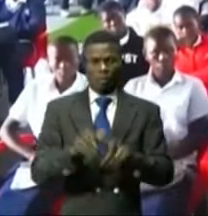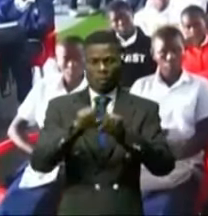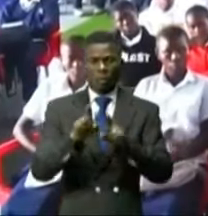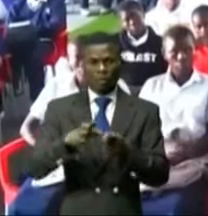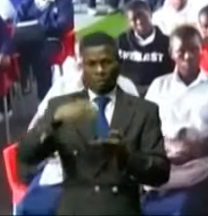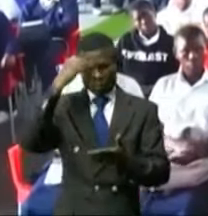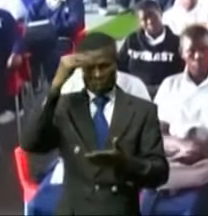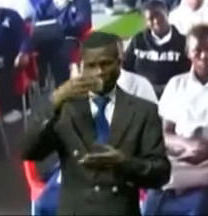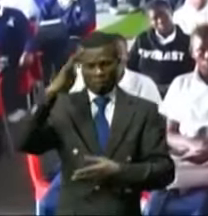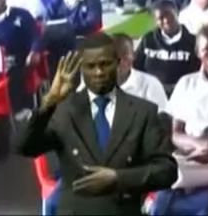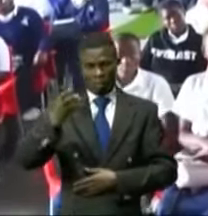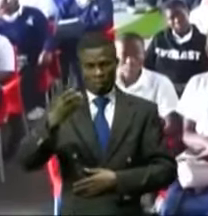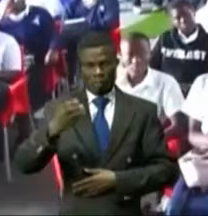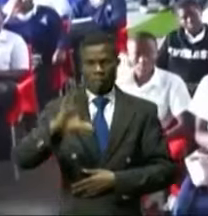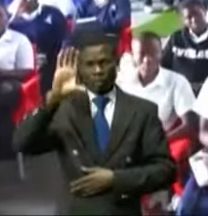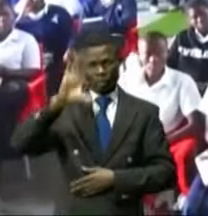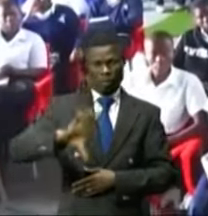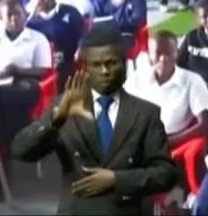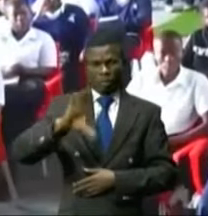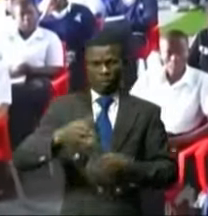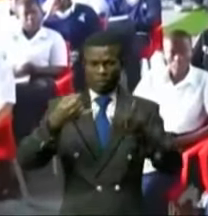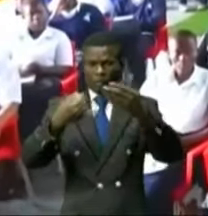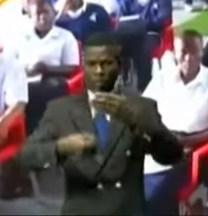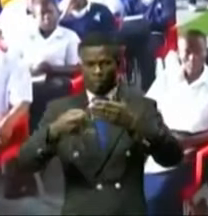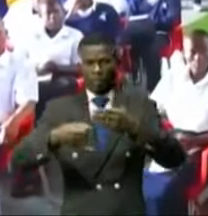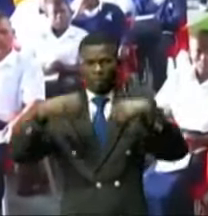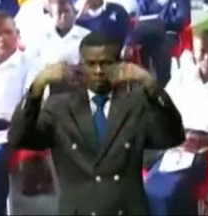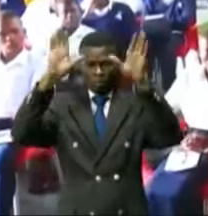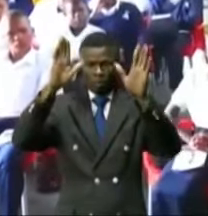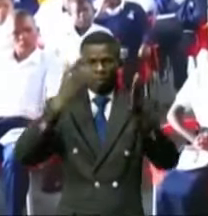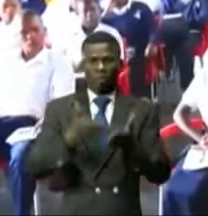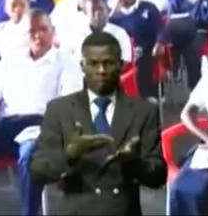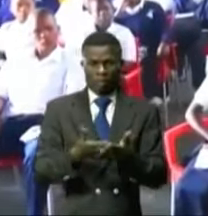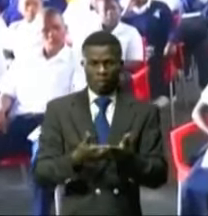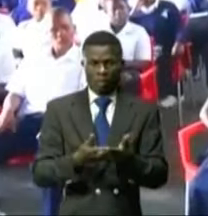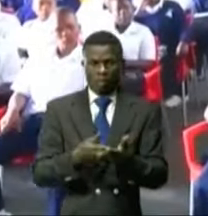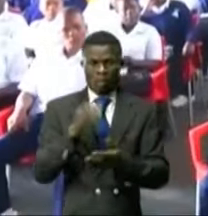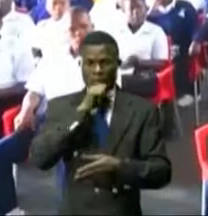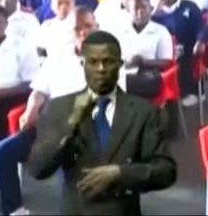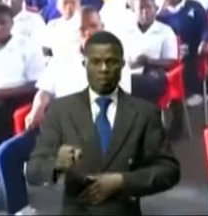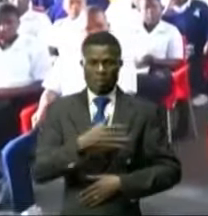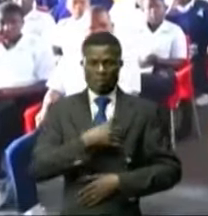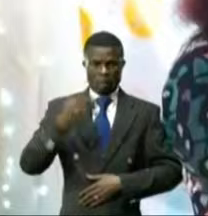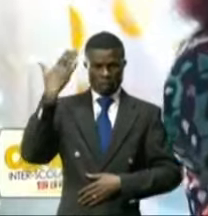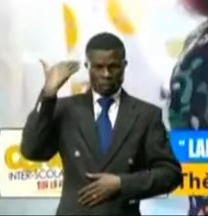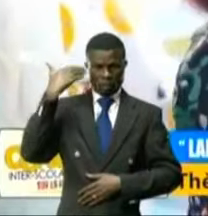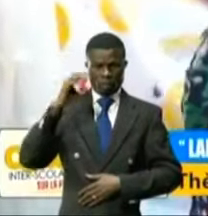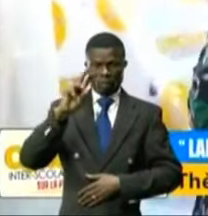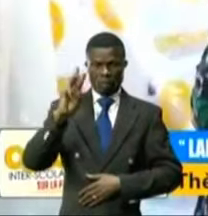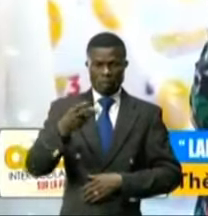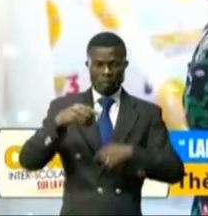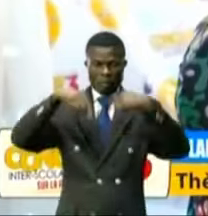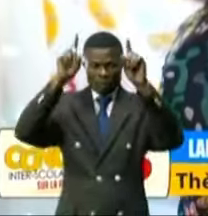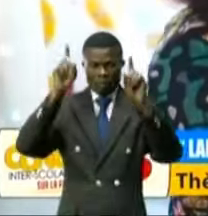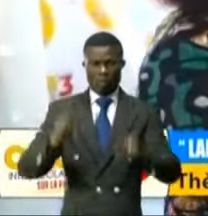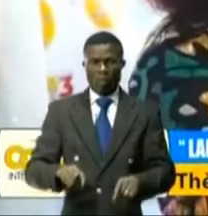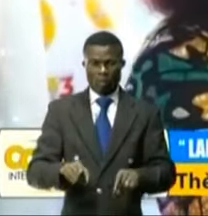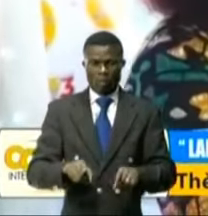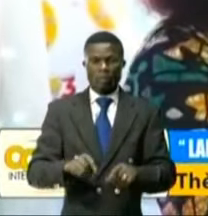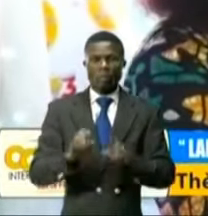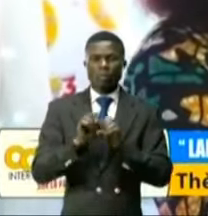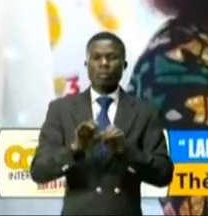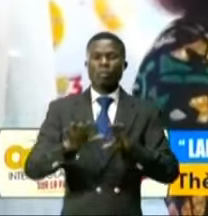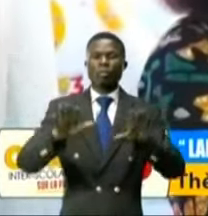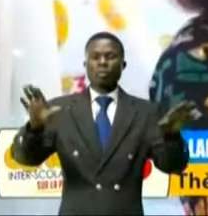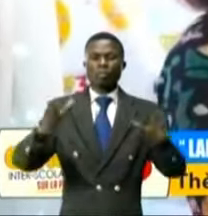de 4e, 5e et 6e des humanités, sous l'ancienne appellation, cette troisième édition est également élargie